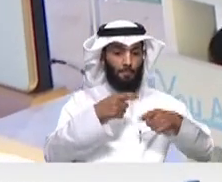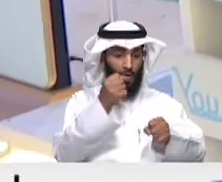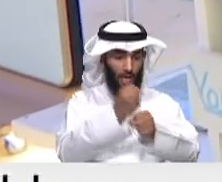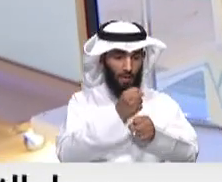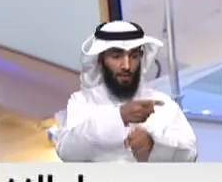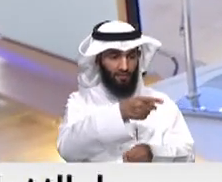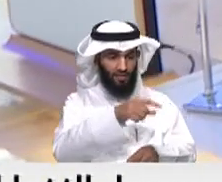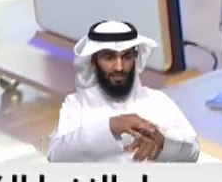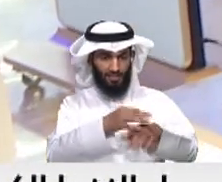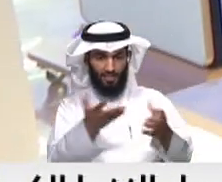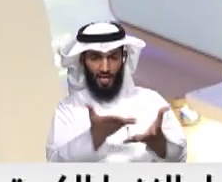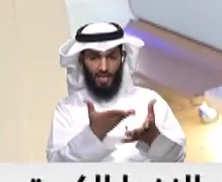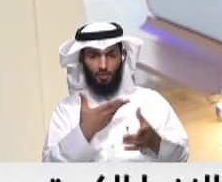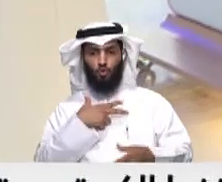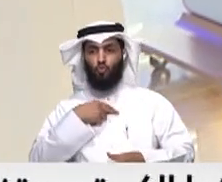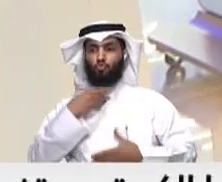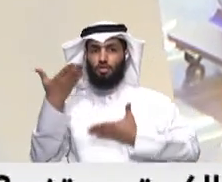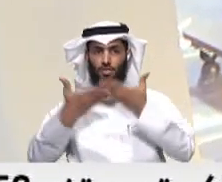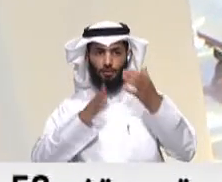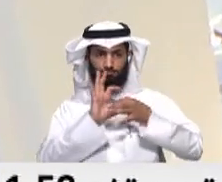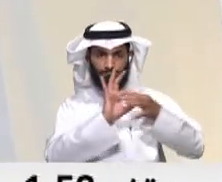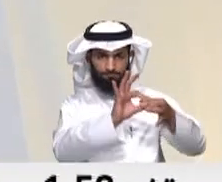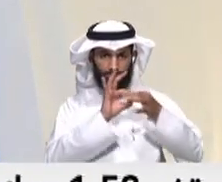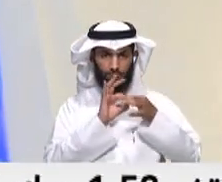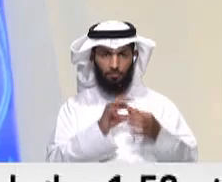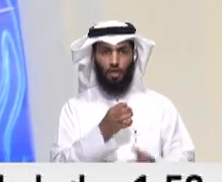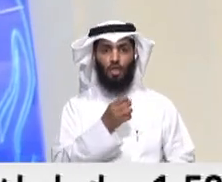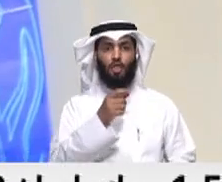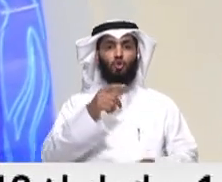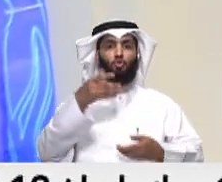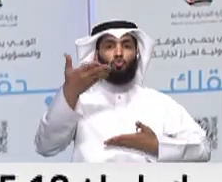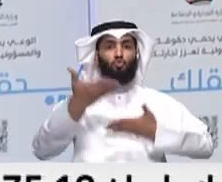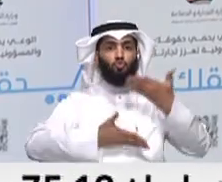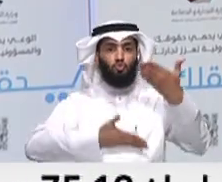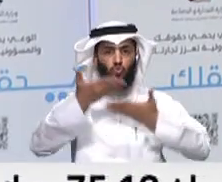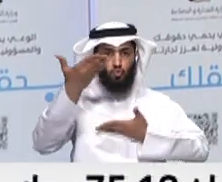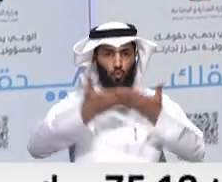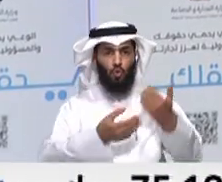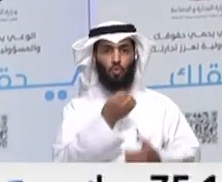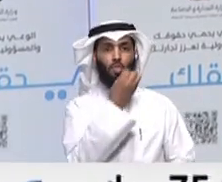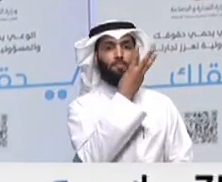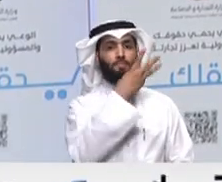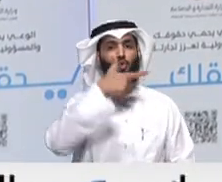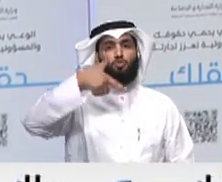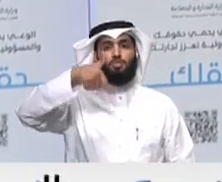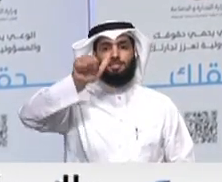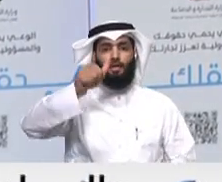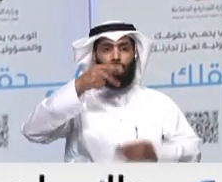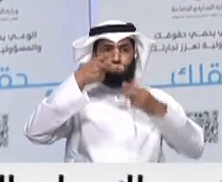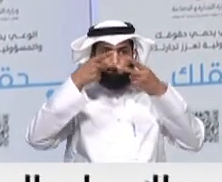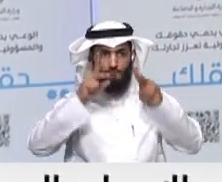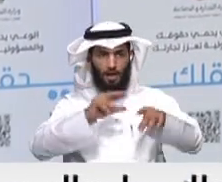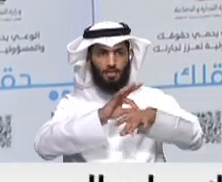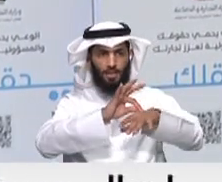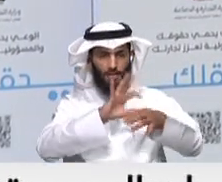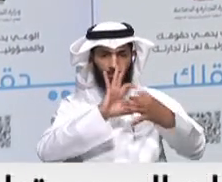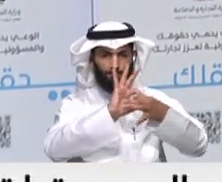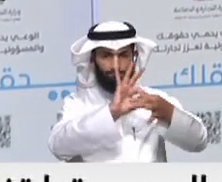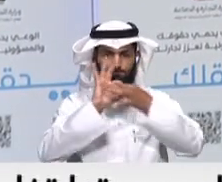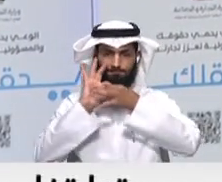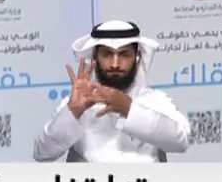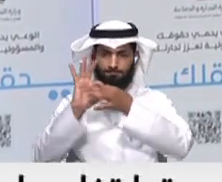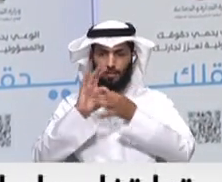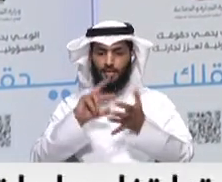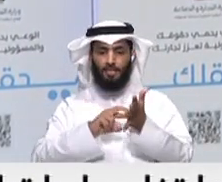التجاريه ففي مجمع 36 قدم اهل الاختصاص المعلومات الهامه للمستهلك